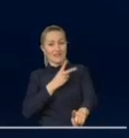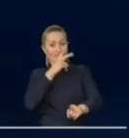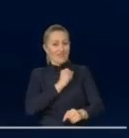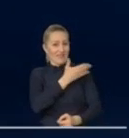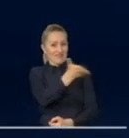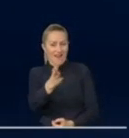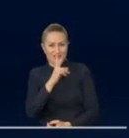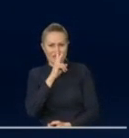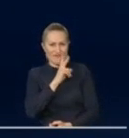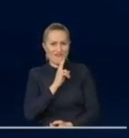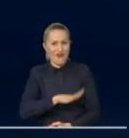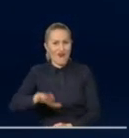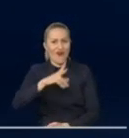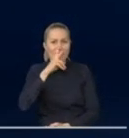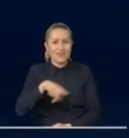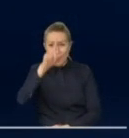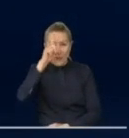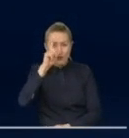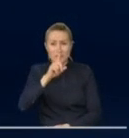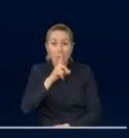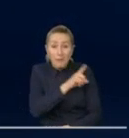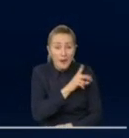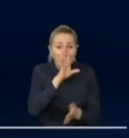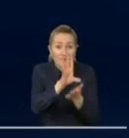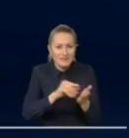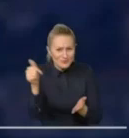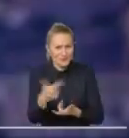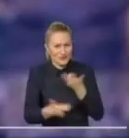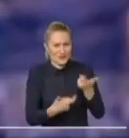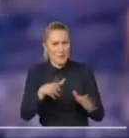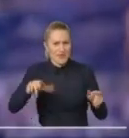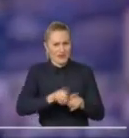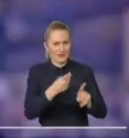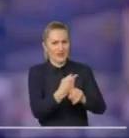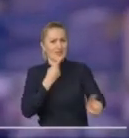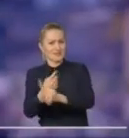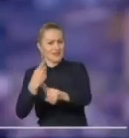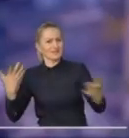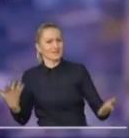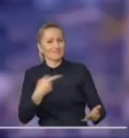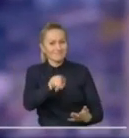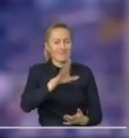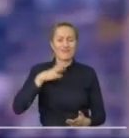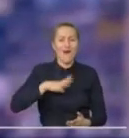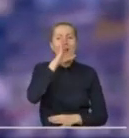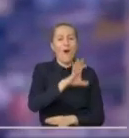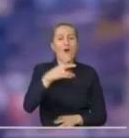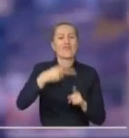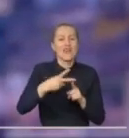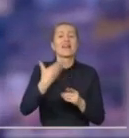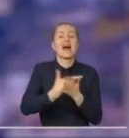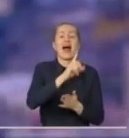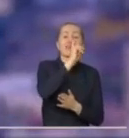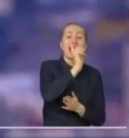stawem. Tak miarowych odstępów to nawet my moglibyśmy ptakom pozazdrościć. Zachęcamy, by pozostać przed telewizorem, bo odstęp między Teleekspresem